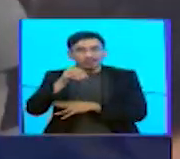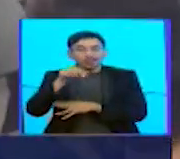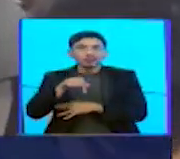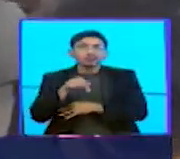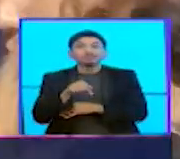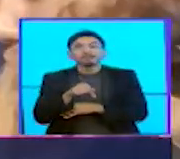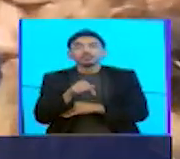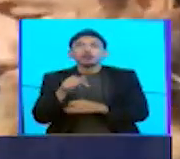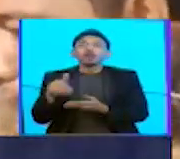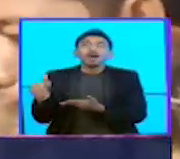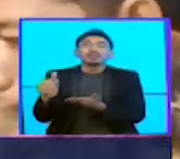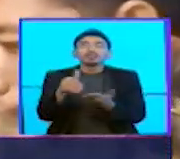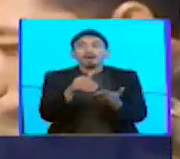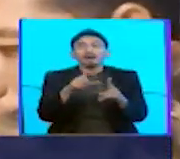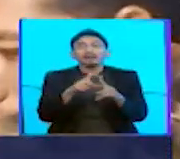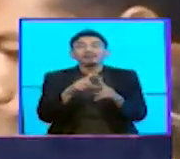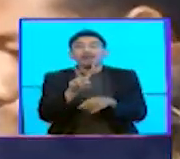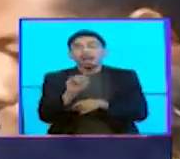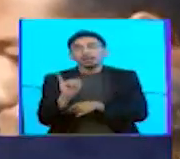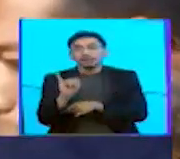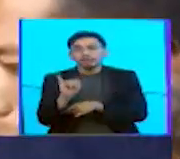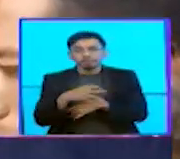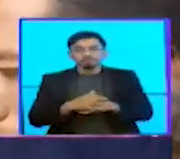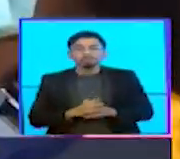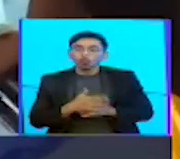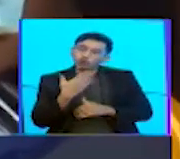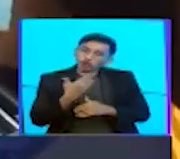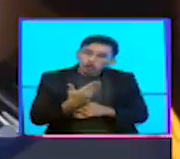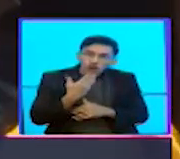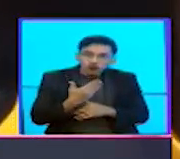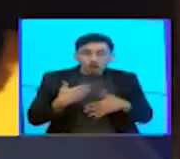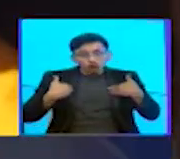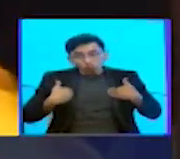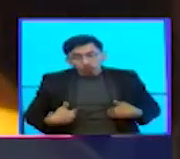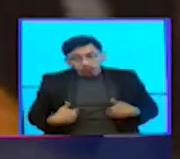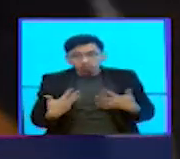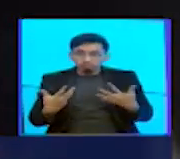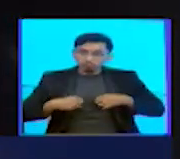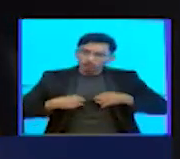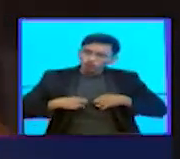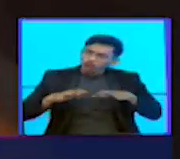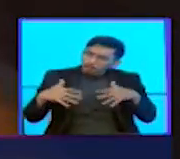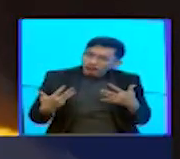keluarga. Mereka akan ditanyakan ciri-ciri fisik secara khusus, termasuk pakaian dan aksesoris yang